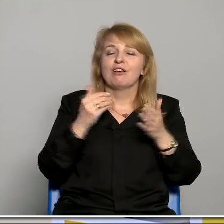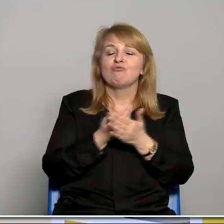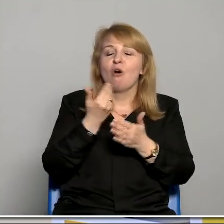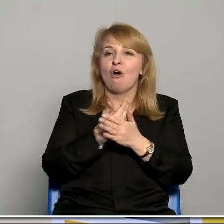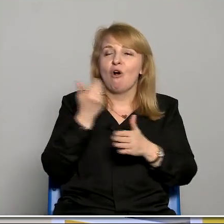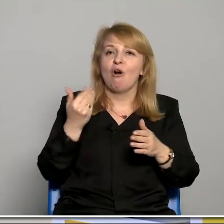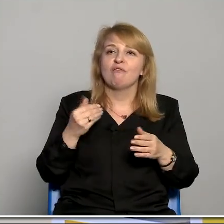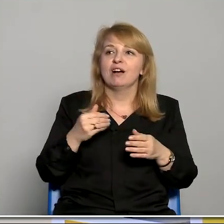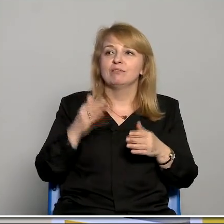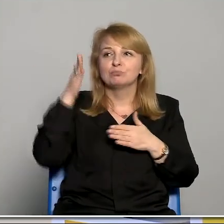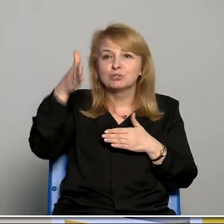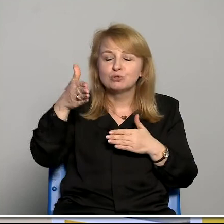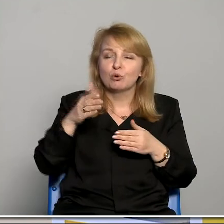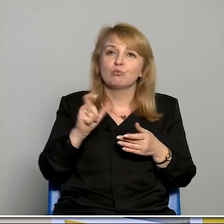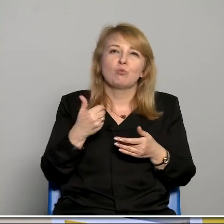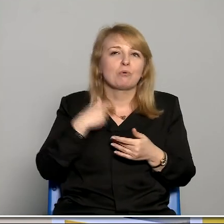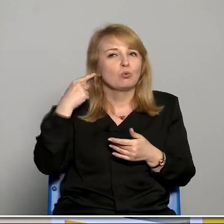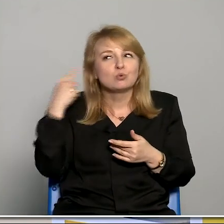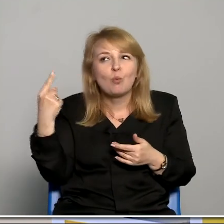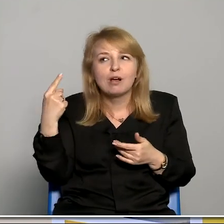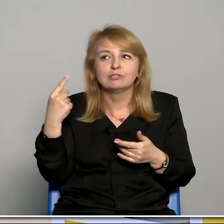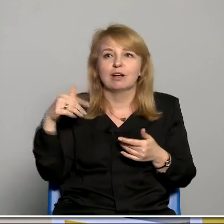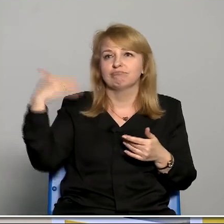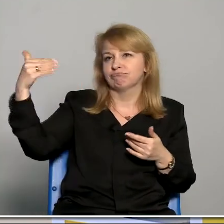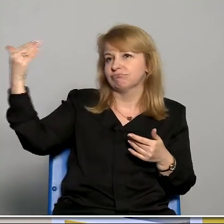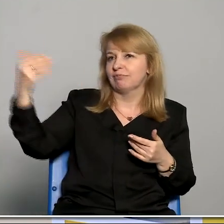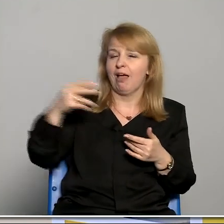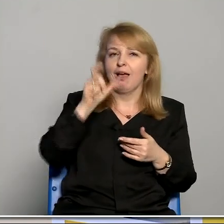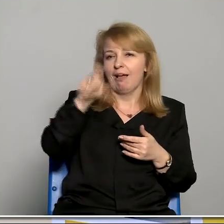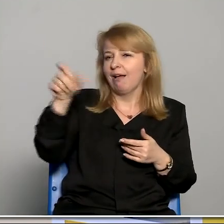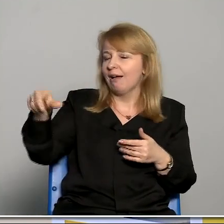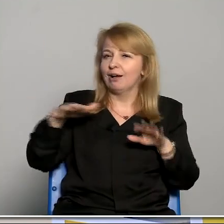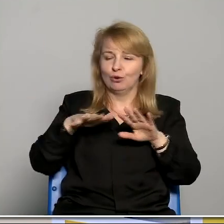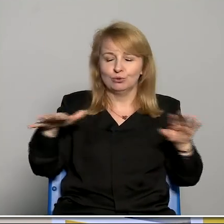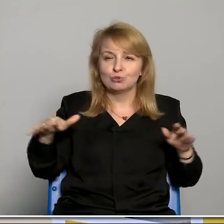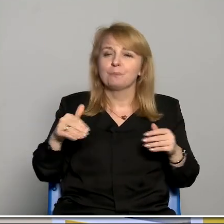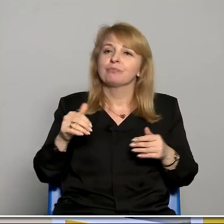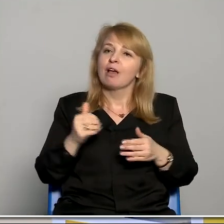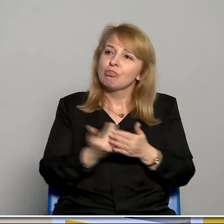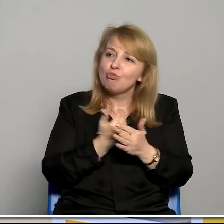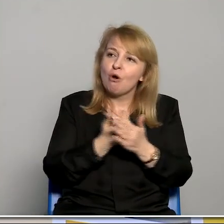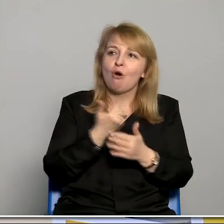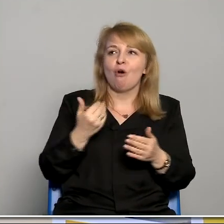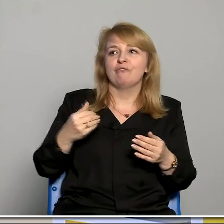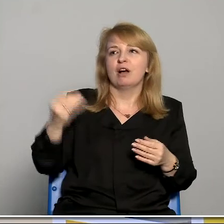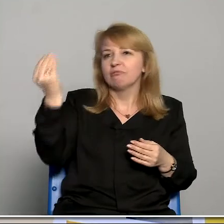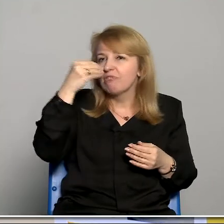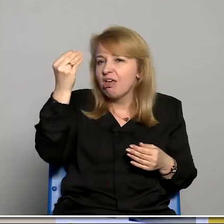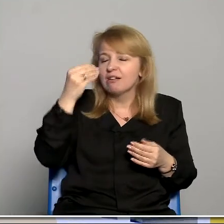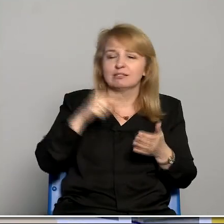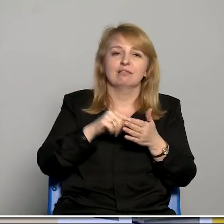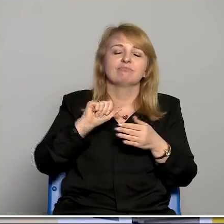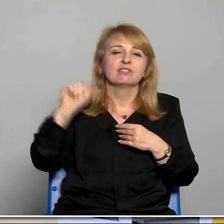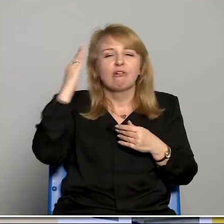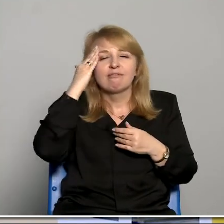wszystko, co usłyszeliśmy, jest jakąś nową wartością, nową wiedzą dla Państwa, ale